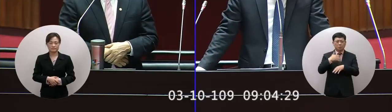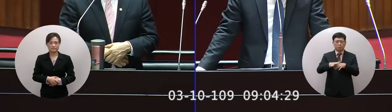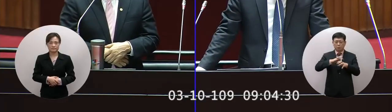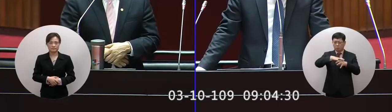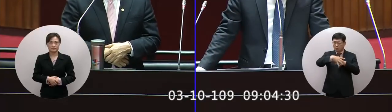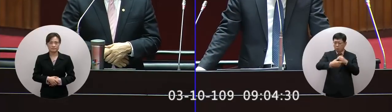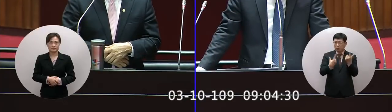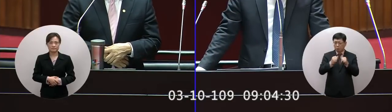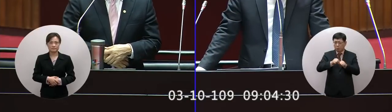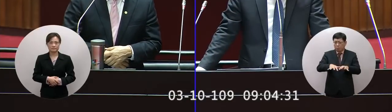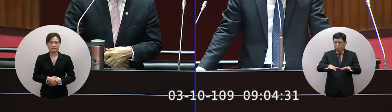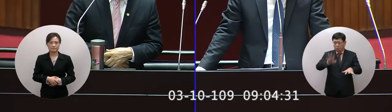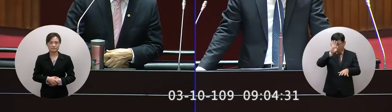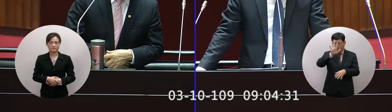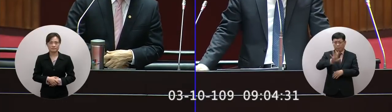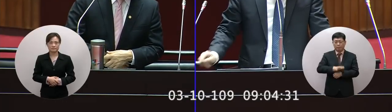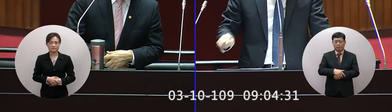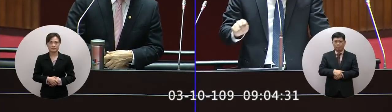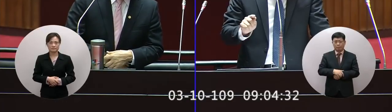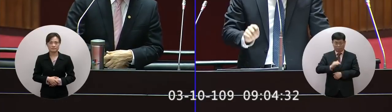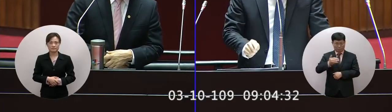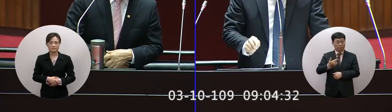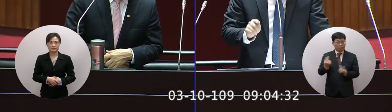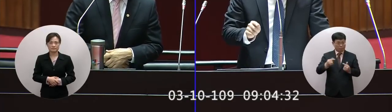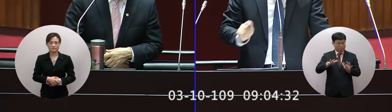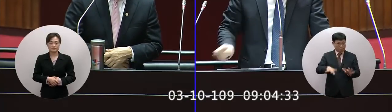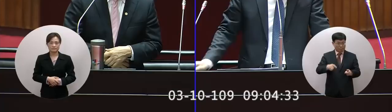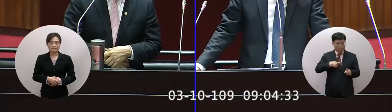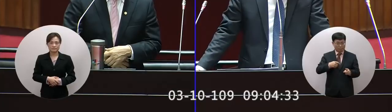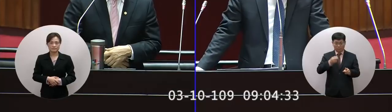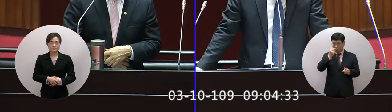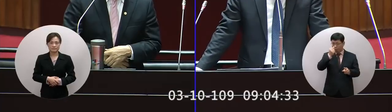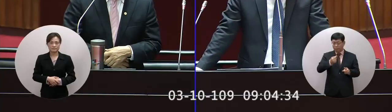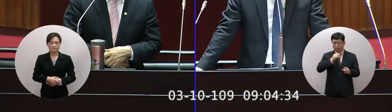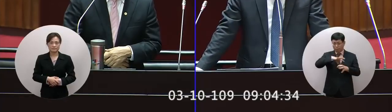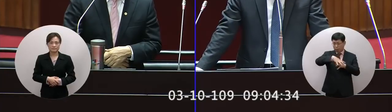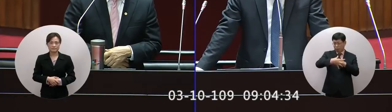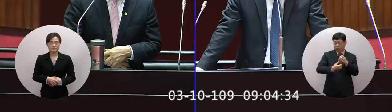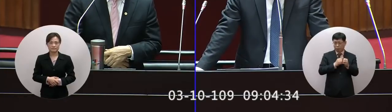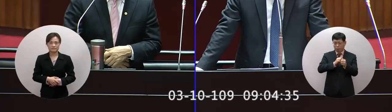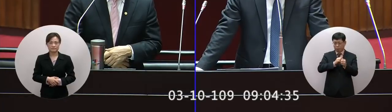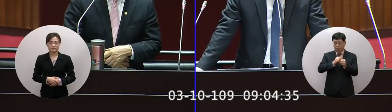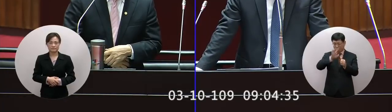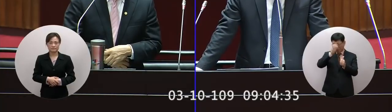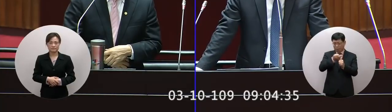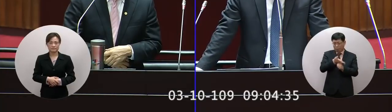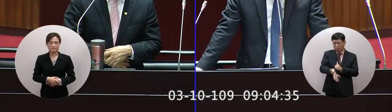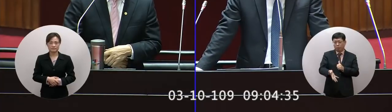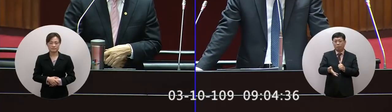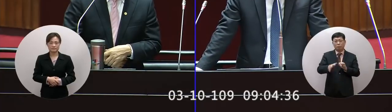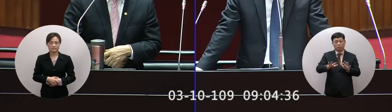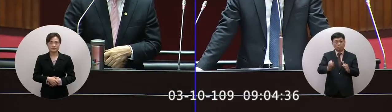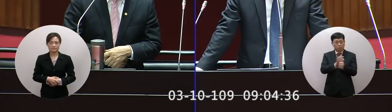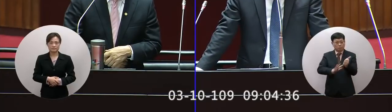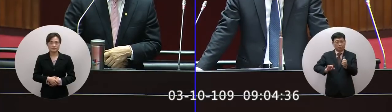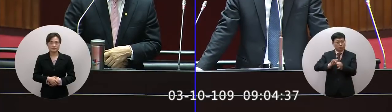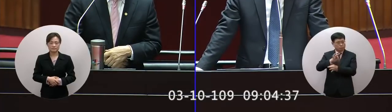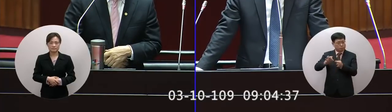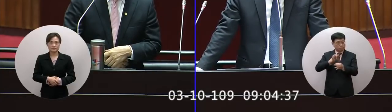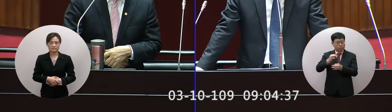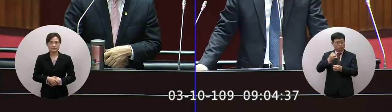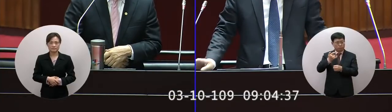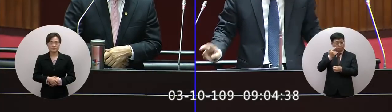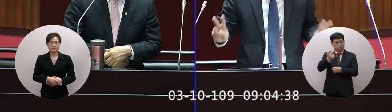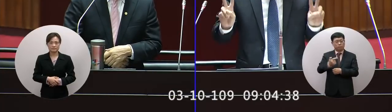全世界的疫情灾情，但是今天这一次的全球疫情，它造成的经济冲